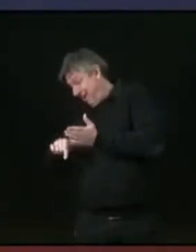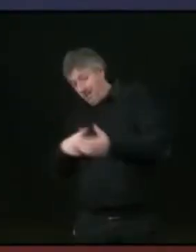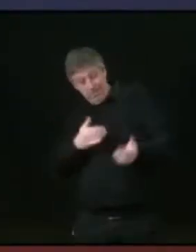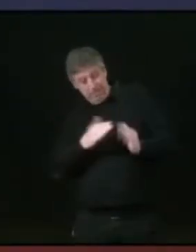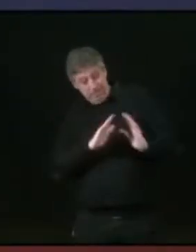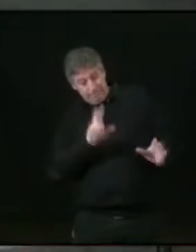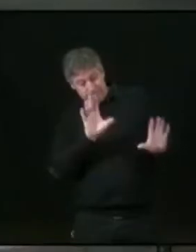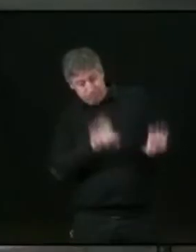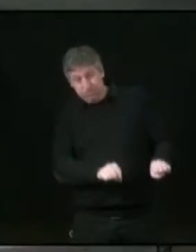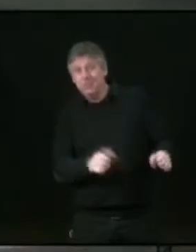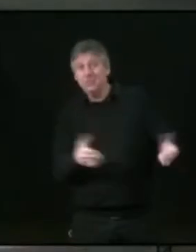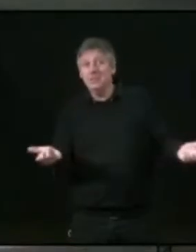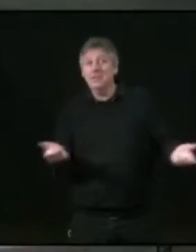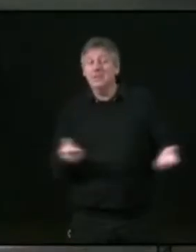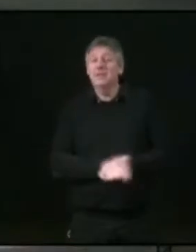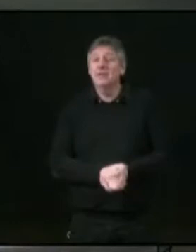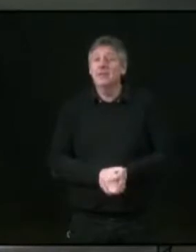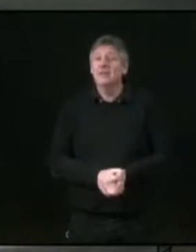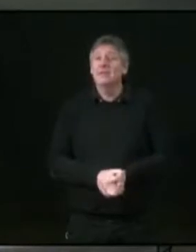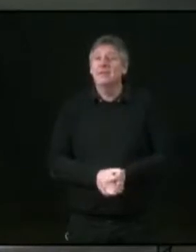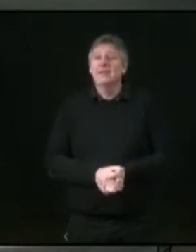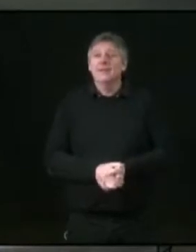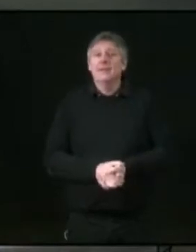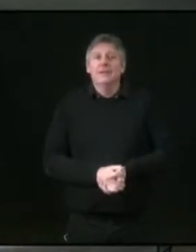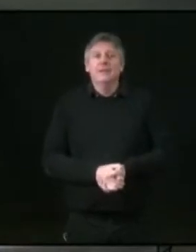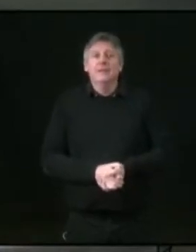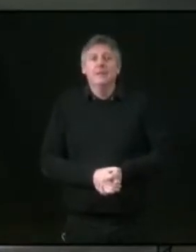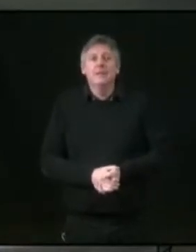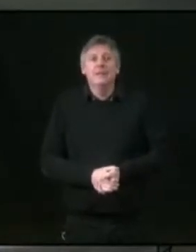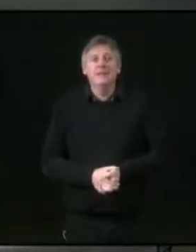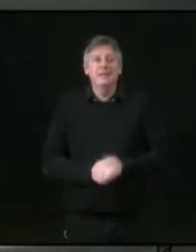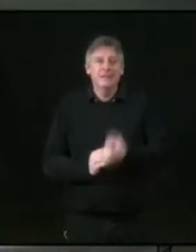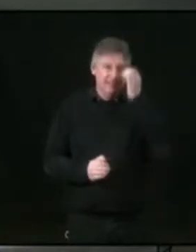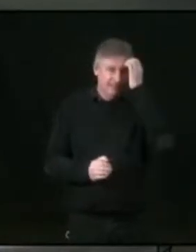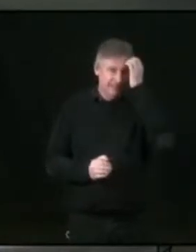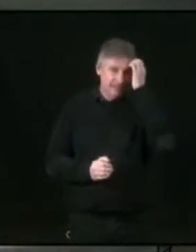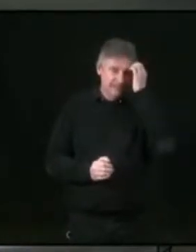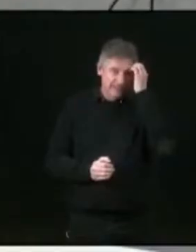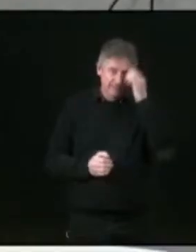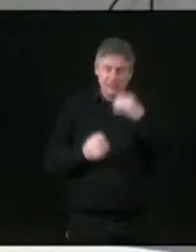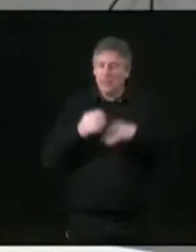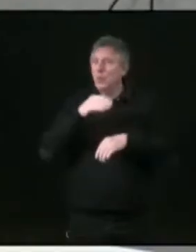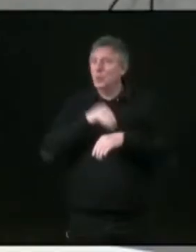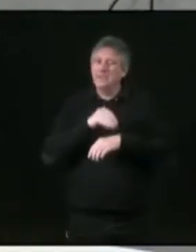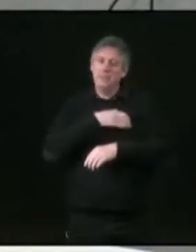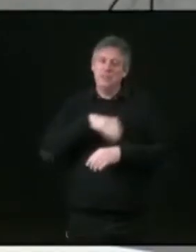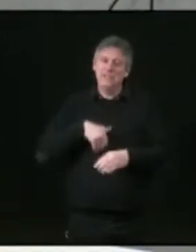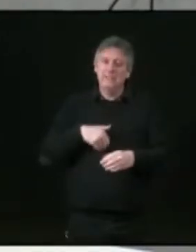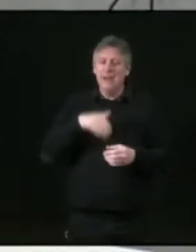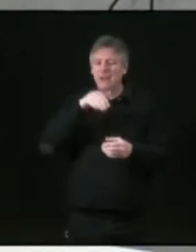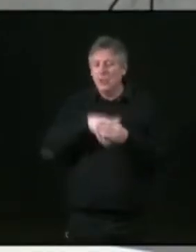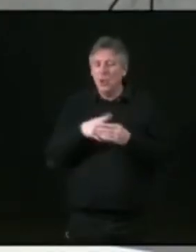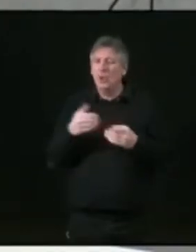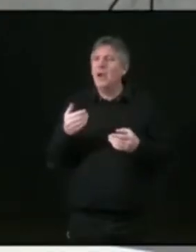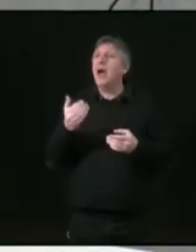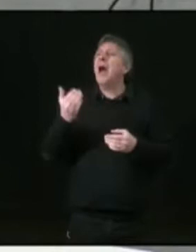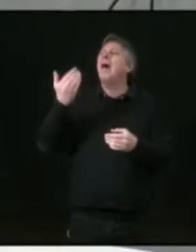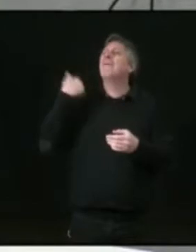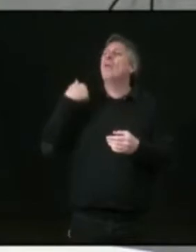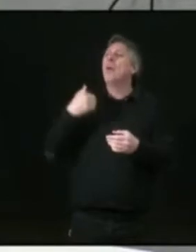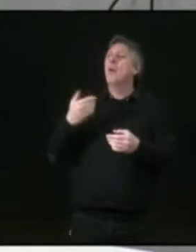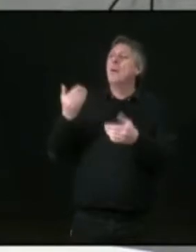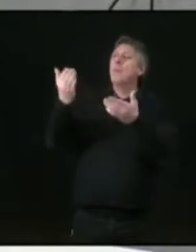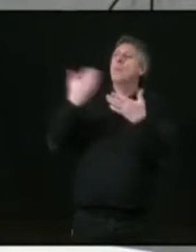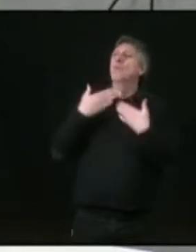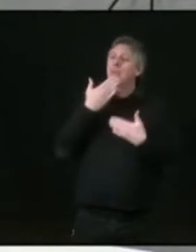Oui, merci, très brièvement aussi. En fait, c'est une bonne illustration des améliorations qu'on pourrait apporter au fonctionnement du conseil municipal que vous proposiez aussi